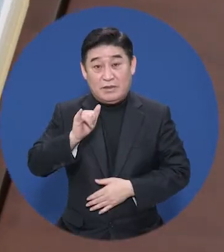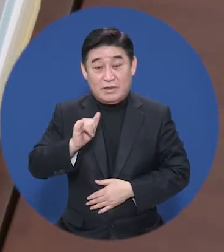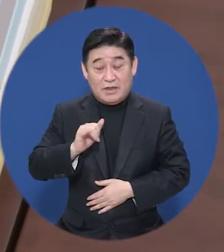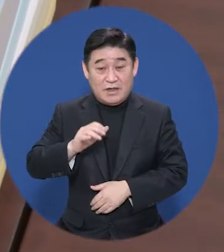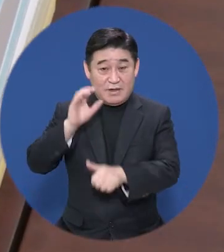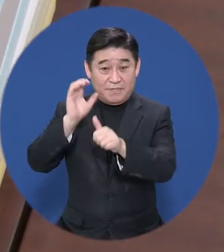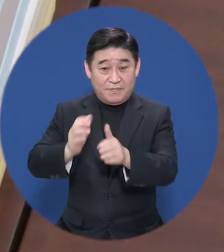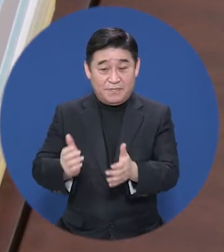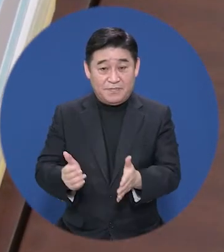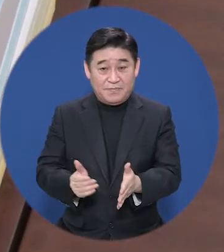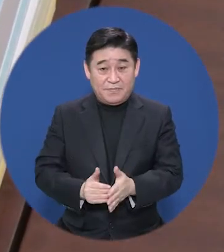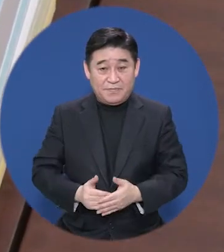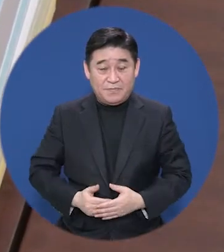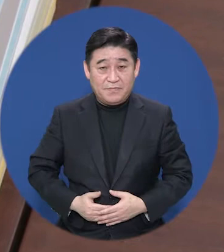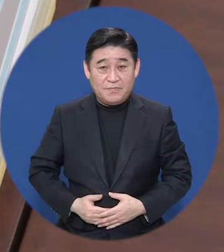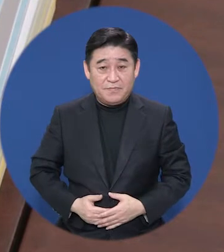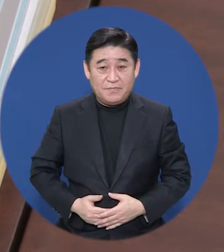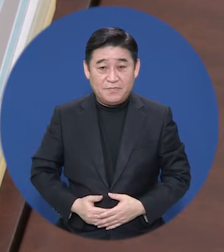있다고 질타했습니다.